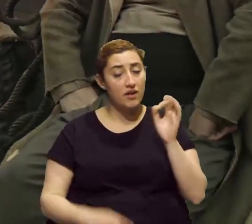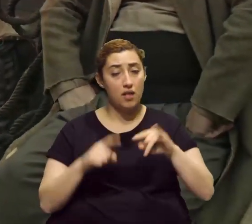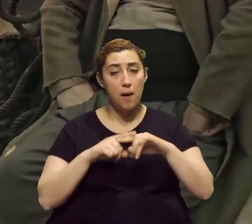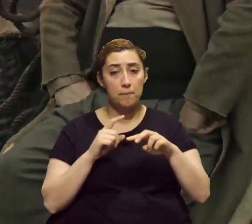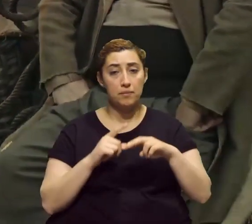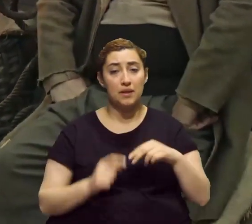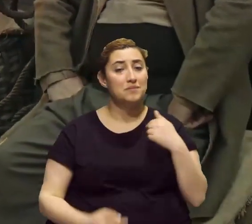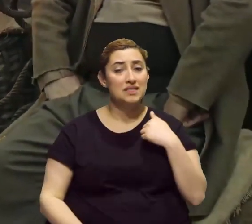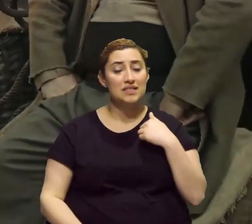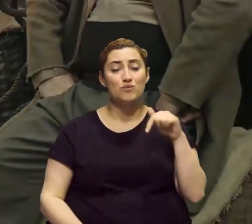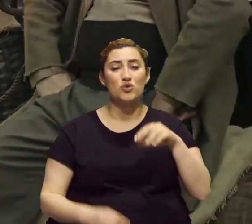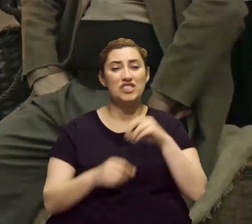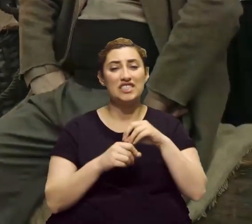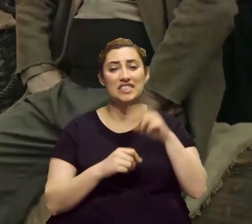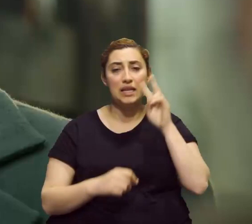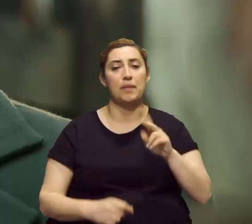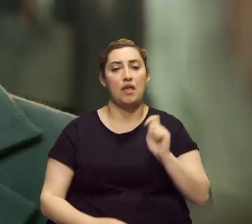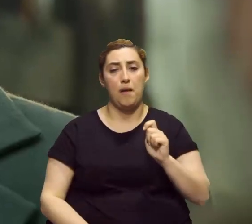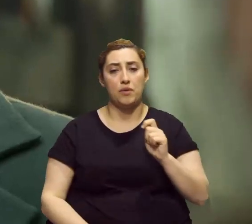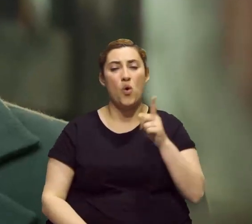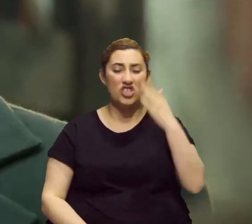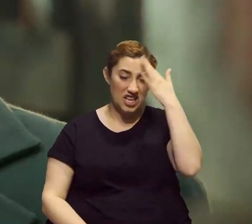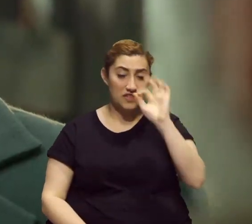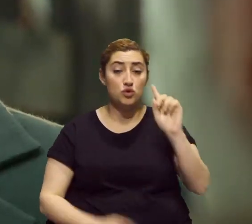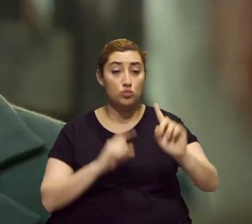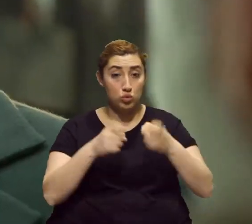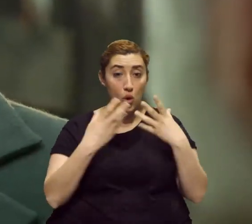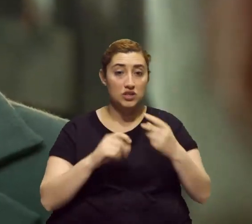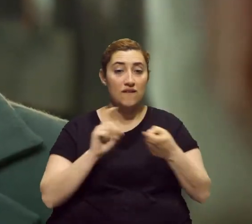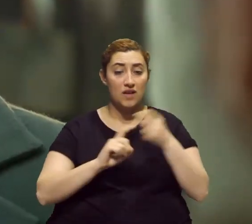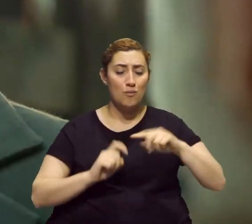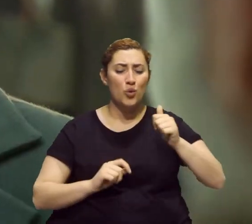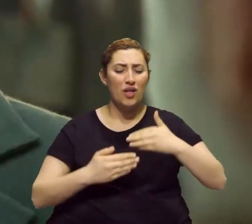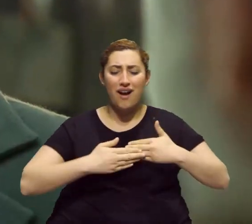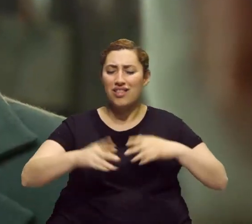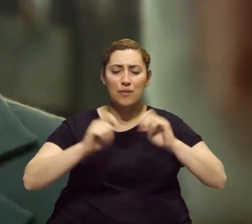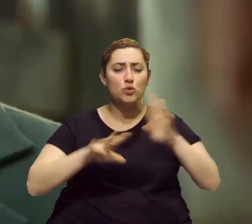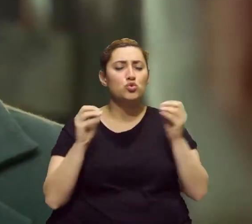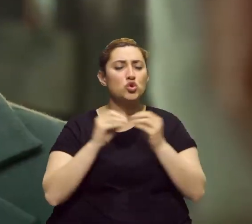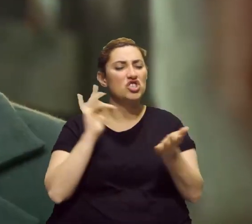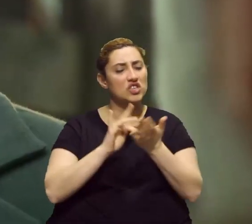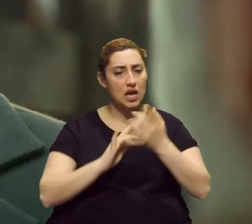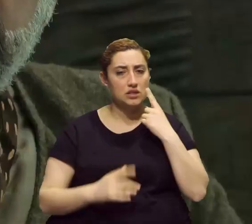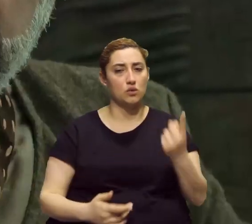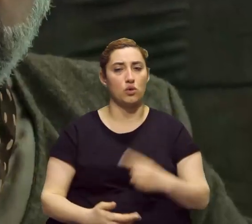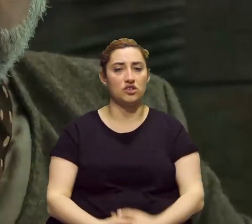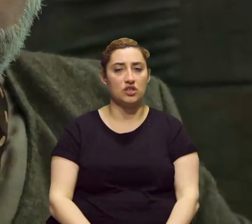Hamdi. Biz bunun için yemin ettik. O şerefsiz bulunacak ve bugüne kadar işlediği bütün suçların cezasını